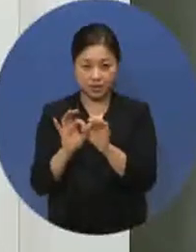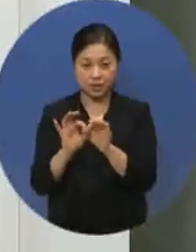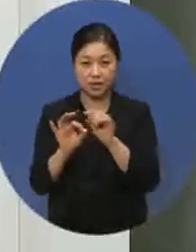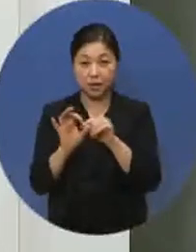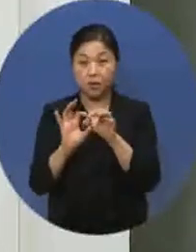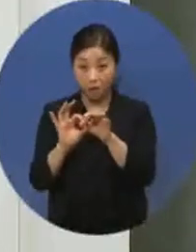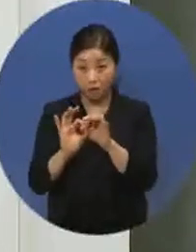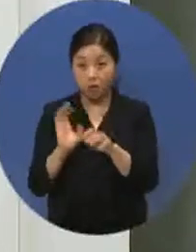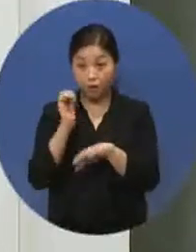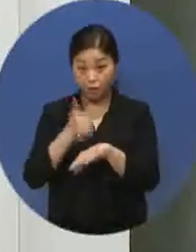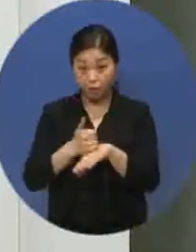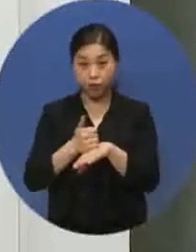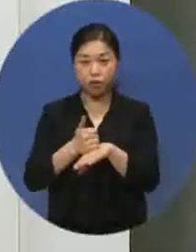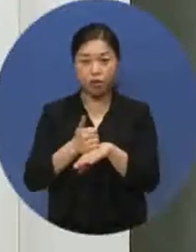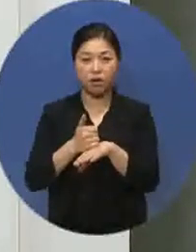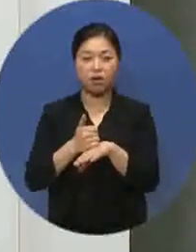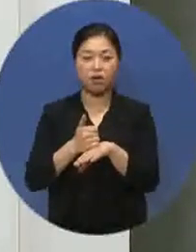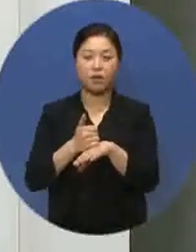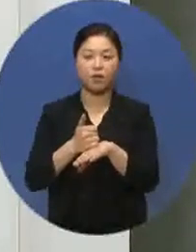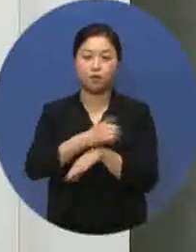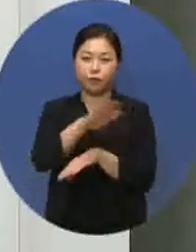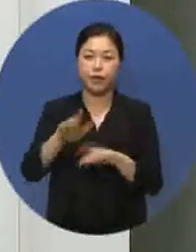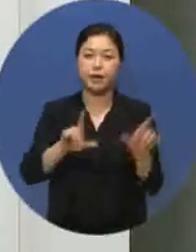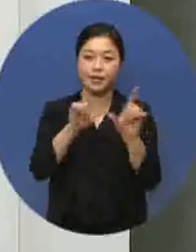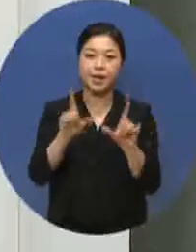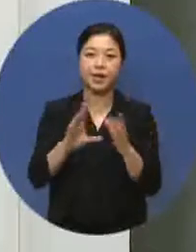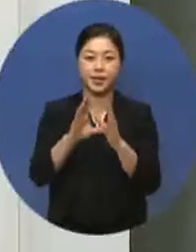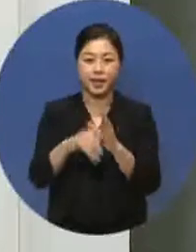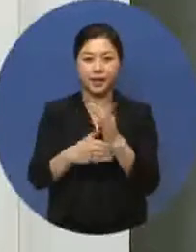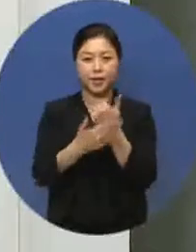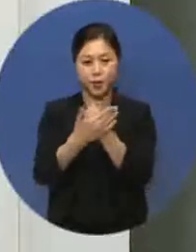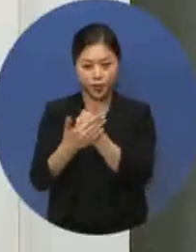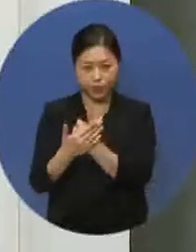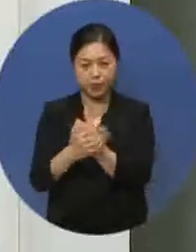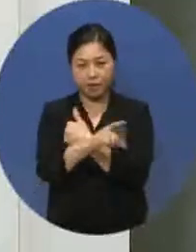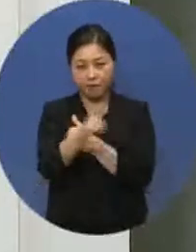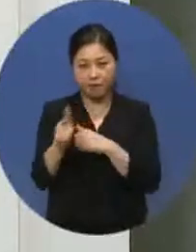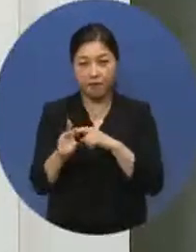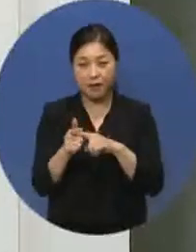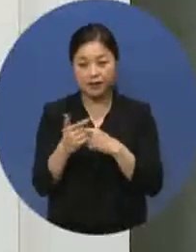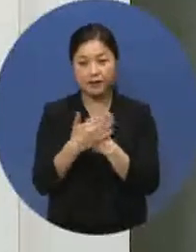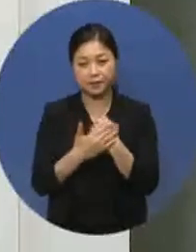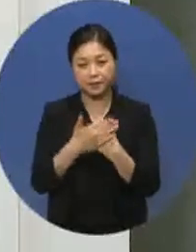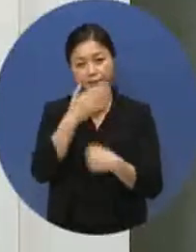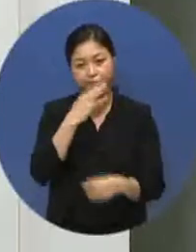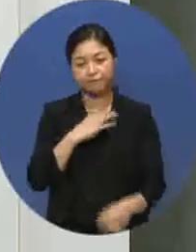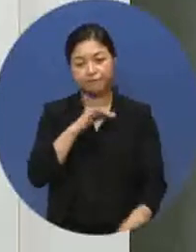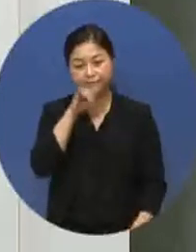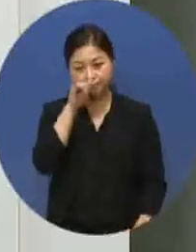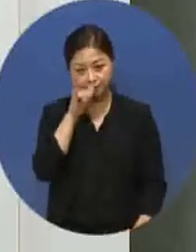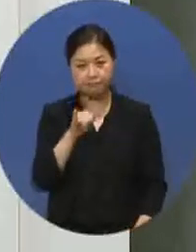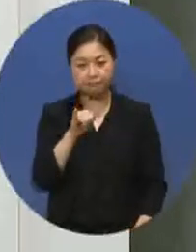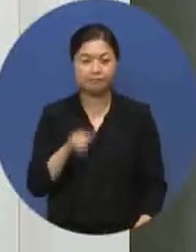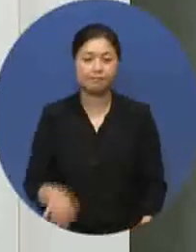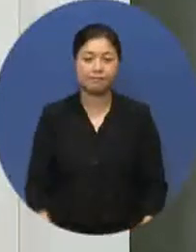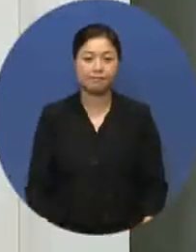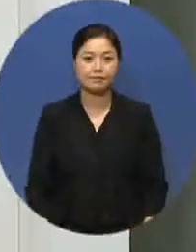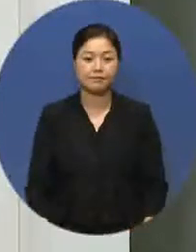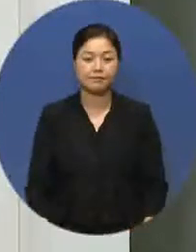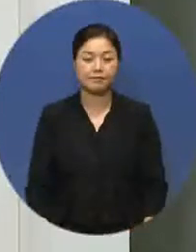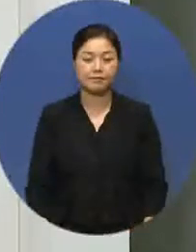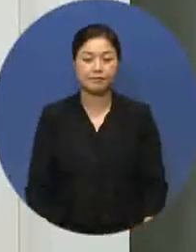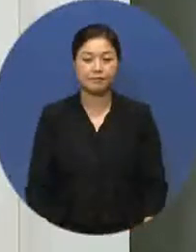때문에 우리가 살아가는데 엄청난 도움과 또 여러 가지 혜택을 보게 되는